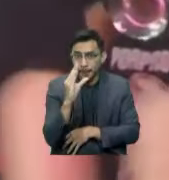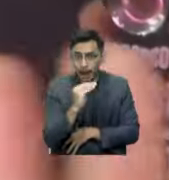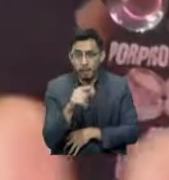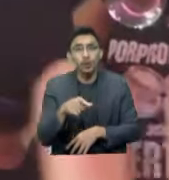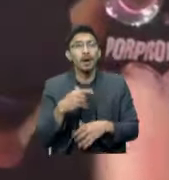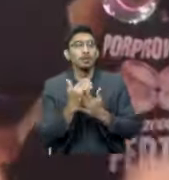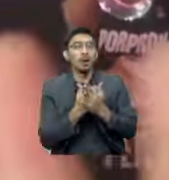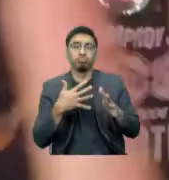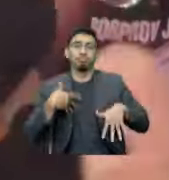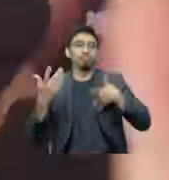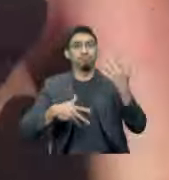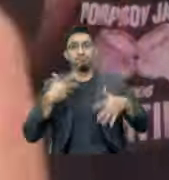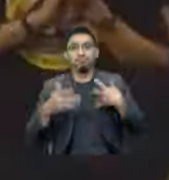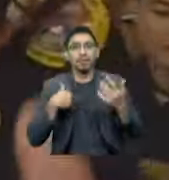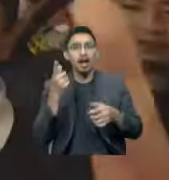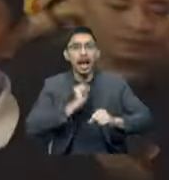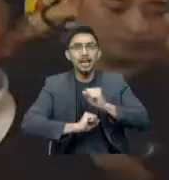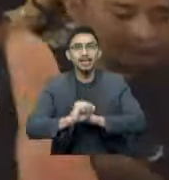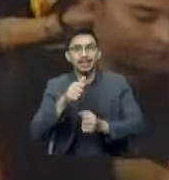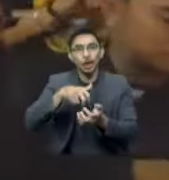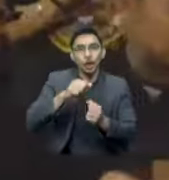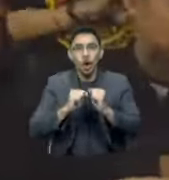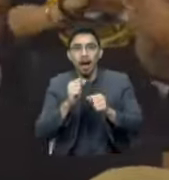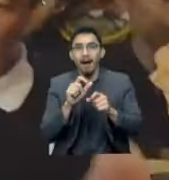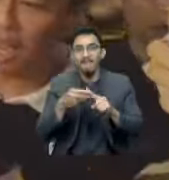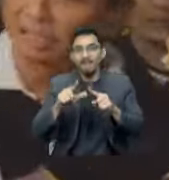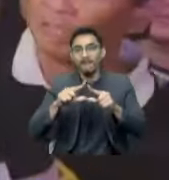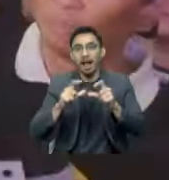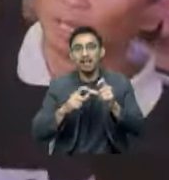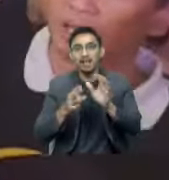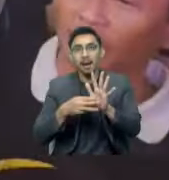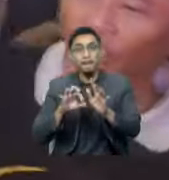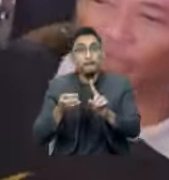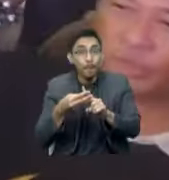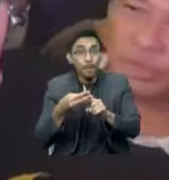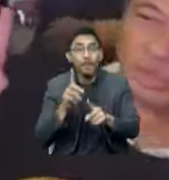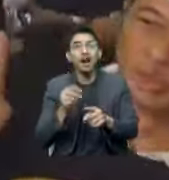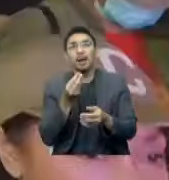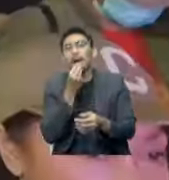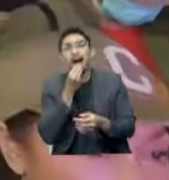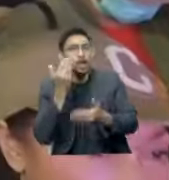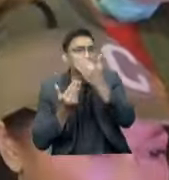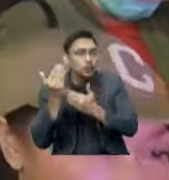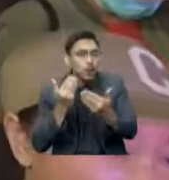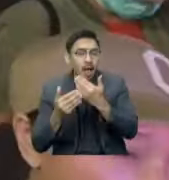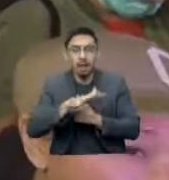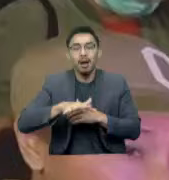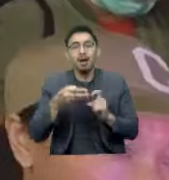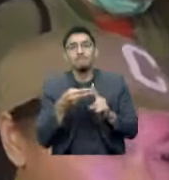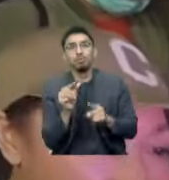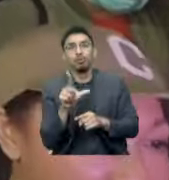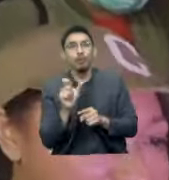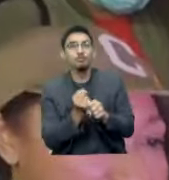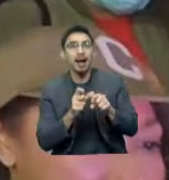Acara dimeriahkan dengan aksi goyang flash mob dan juga beragam makanan rakyat yang bisa dijual di kawasan Bulungan. Ada sebanyak